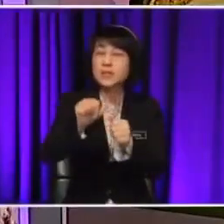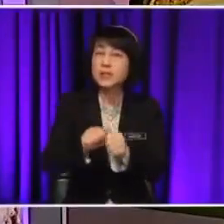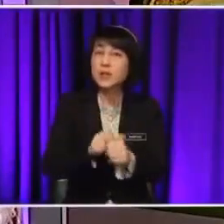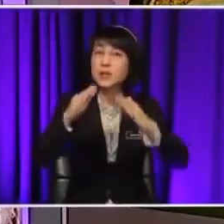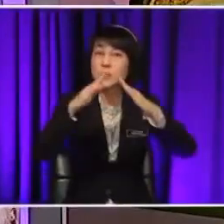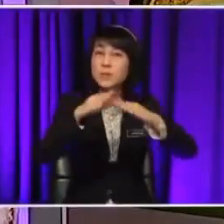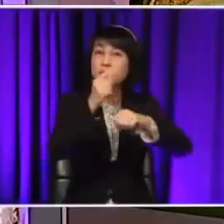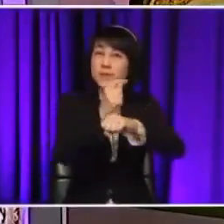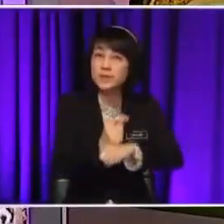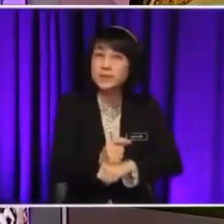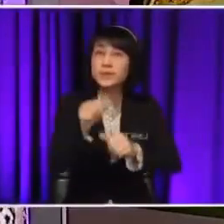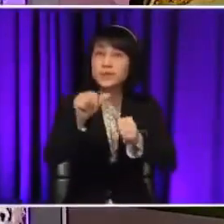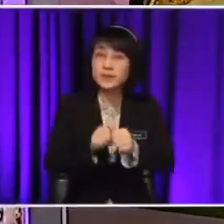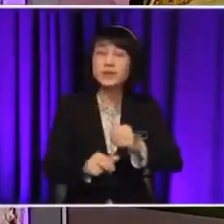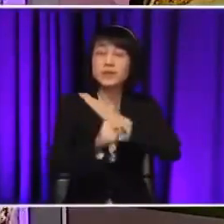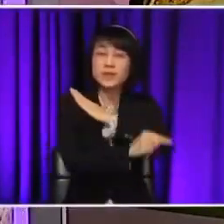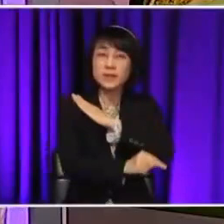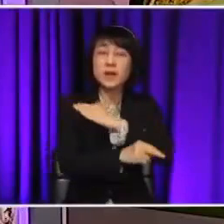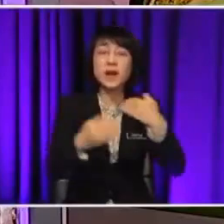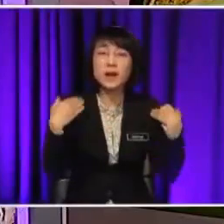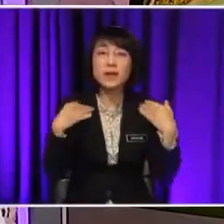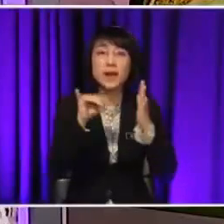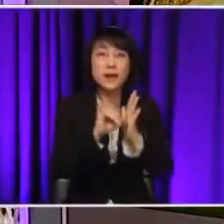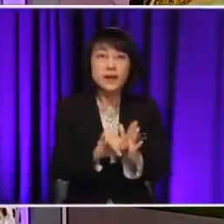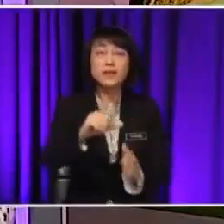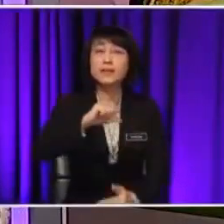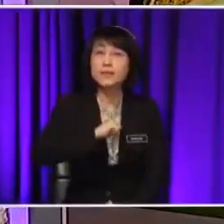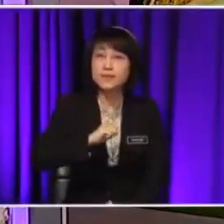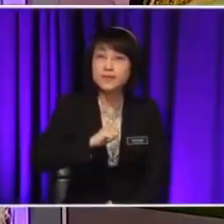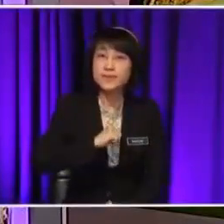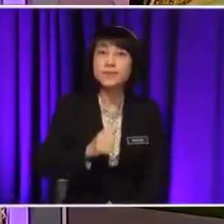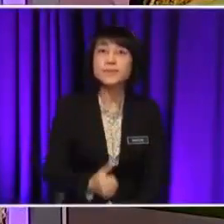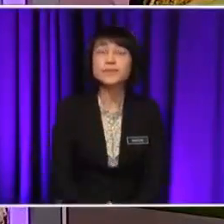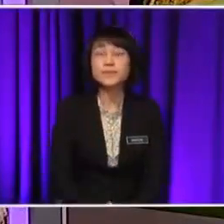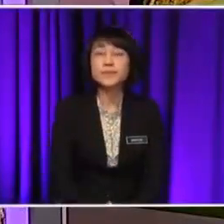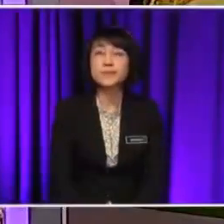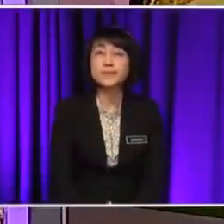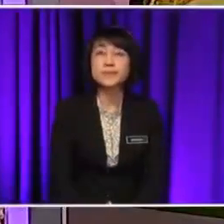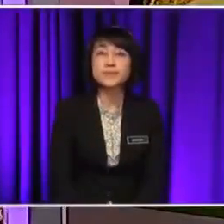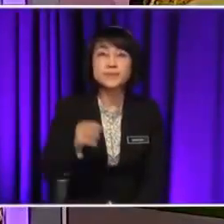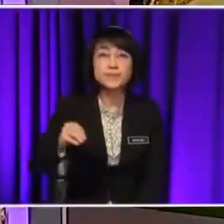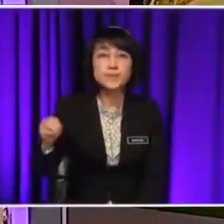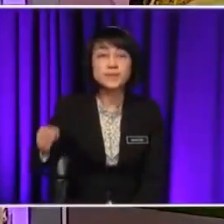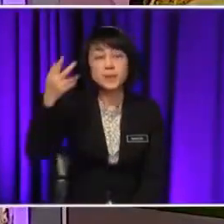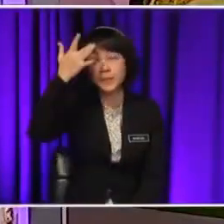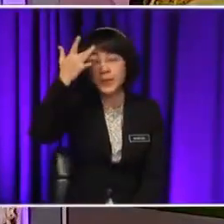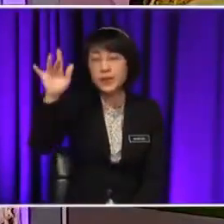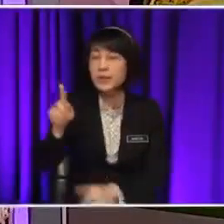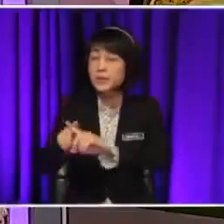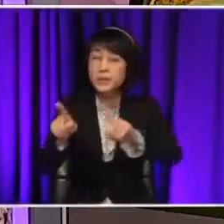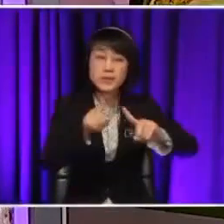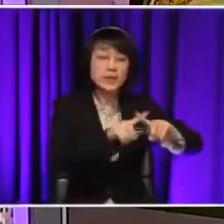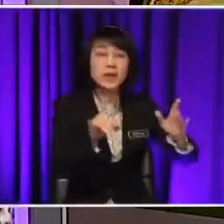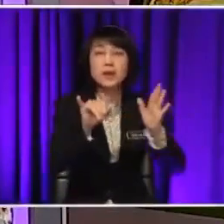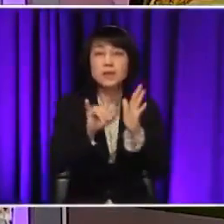tradisional setiap negeri ada identiti dia tersendiri. Okey, jadinya untuk tajuk ini pelajar mesti pandai membezakan identiti